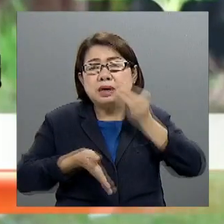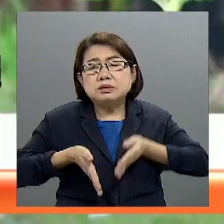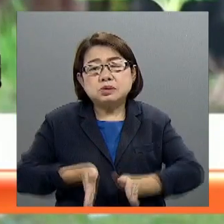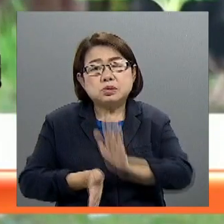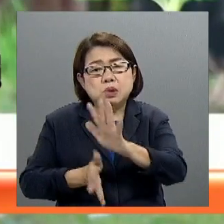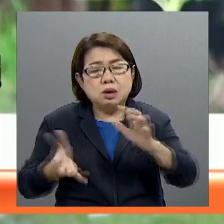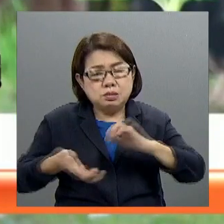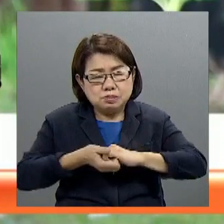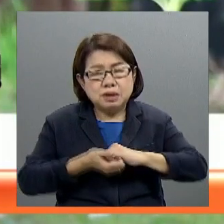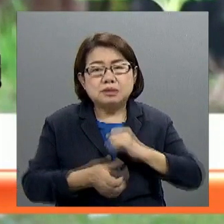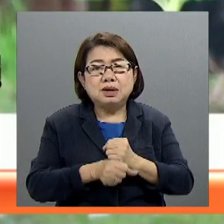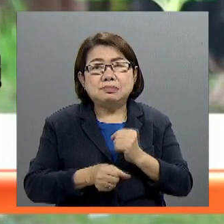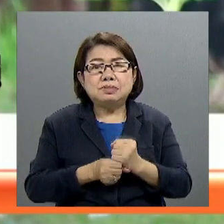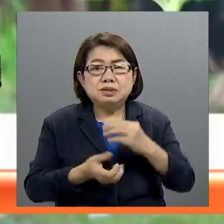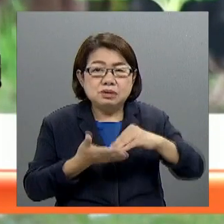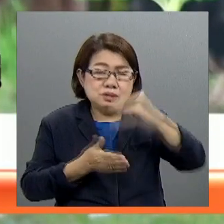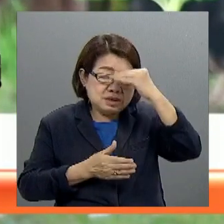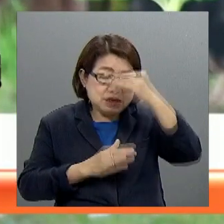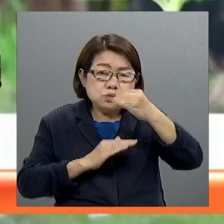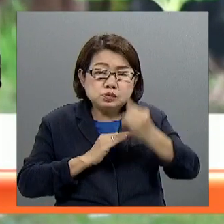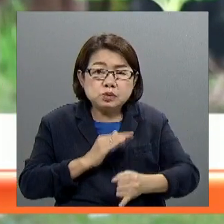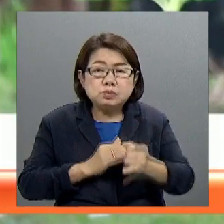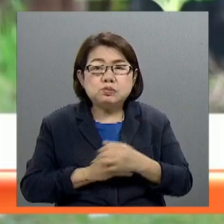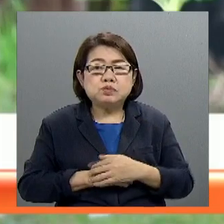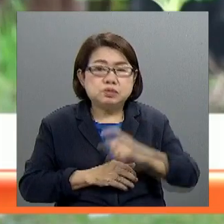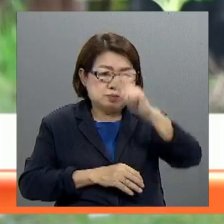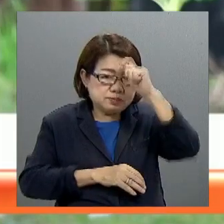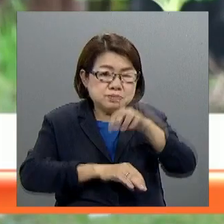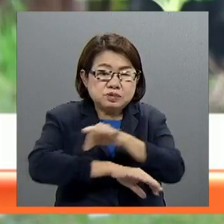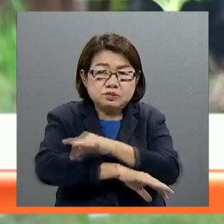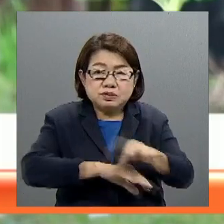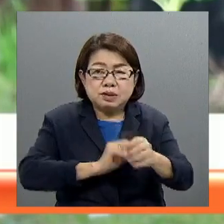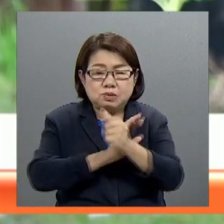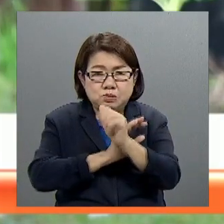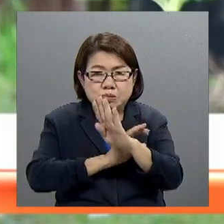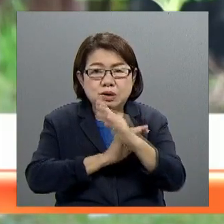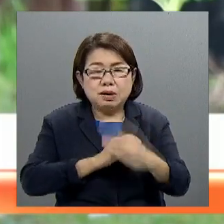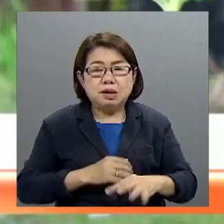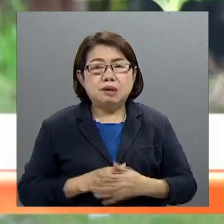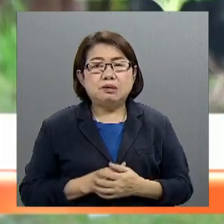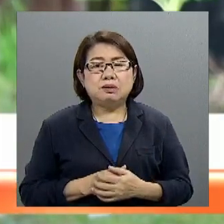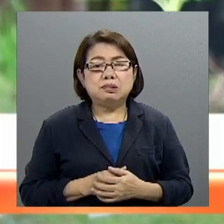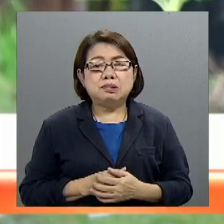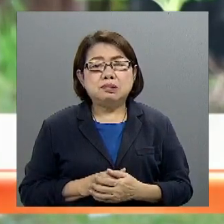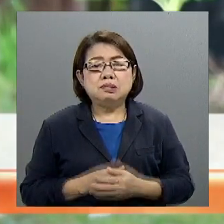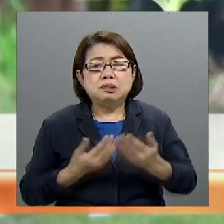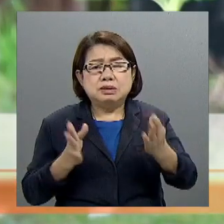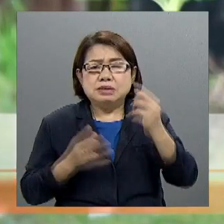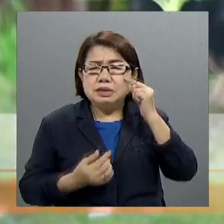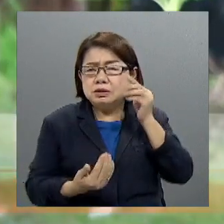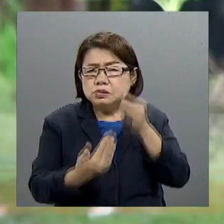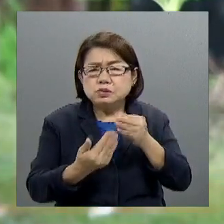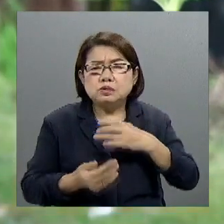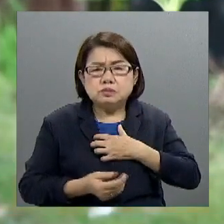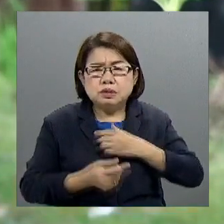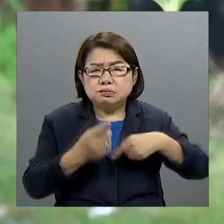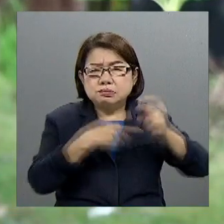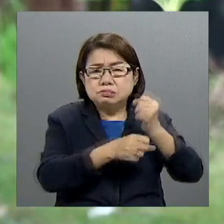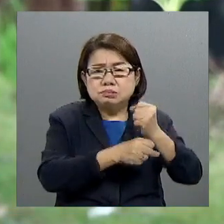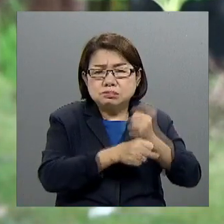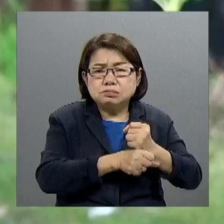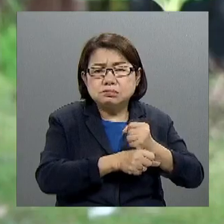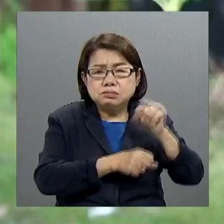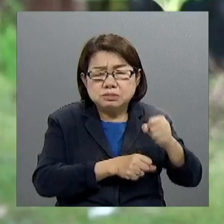บจากวิศวะมออุบลเนาะมาทำประเด็นมีความตั้งใจอยากไปเห็นงานแต่ว่ากลับมาอยู่บ้านเข้าห้วยหาที่